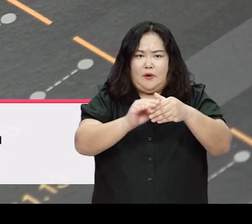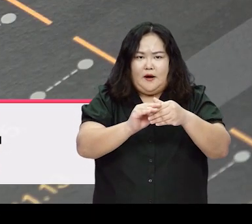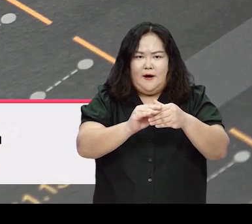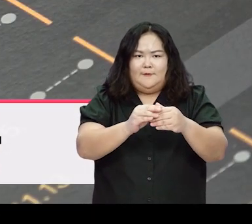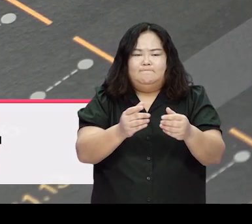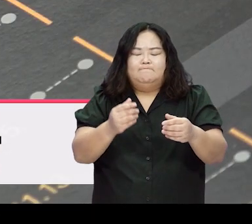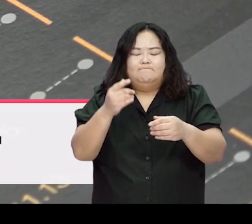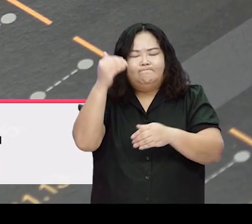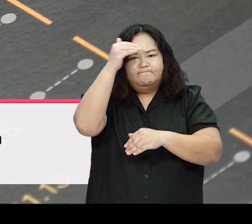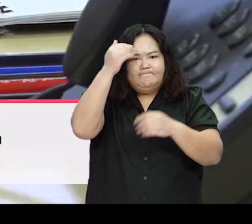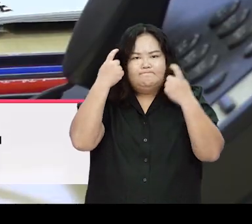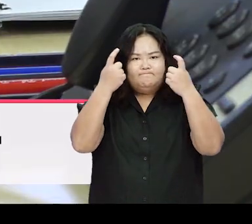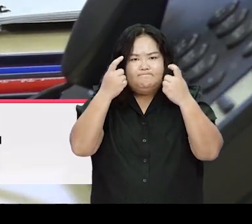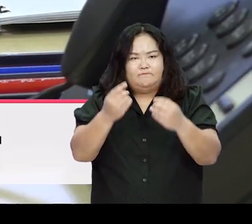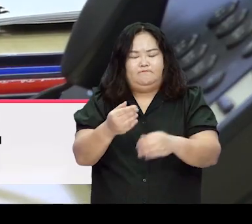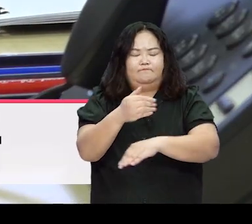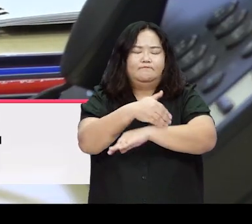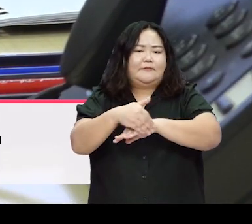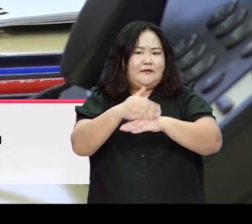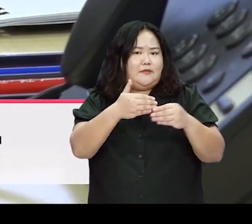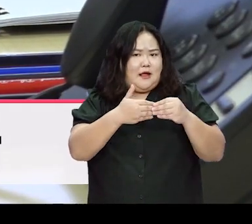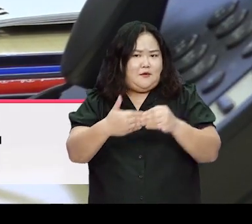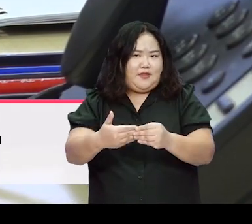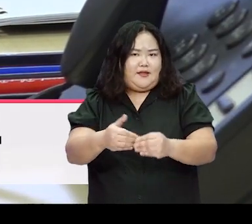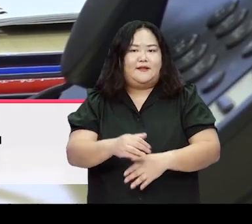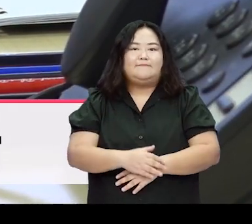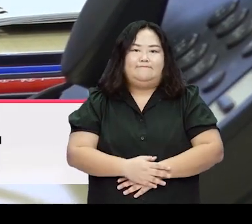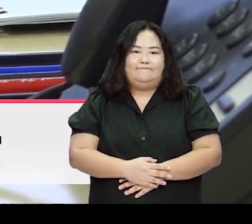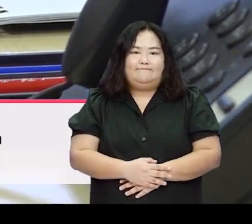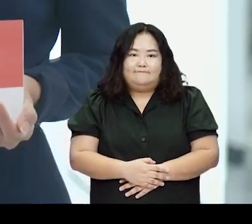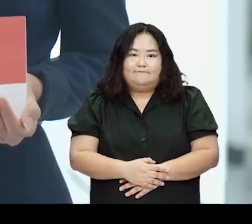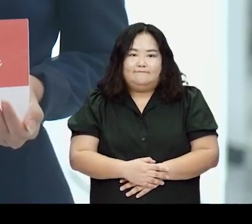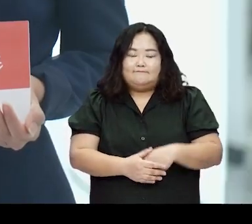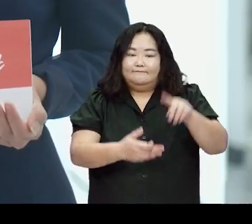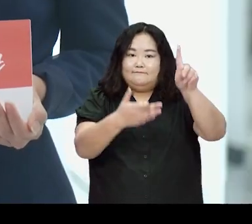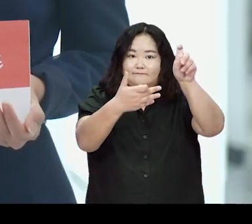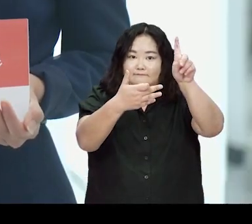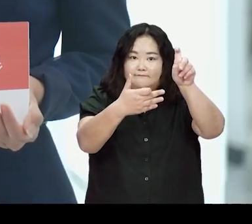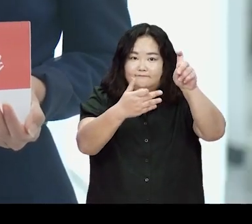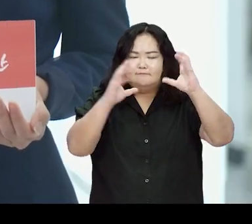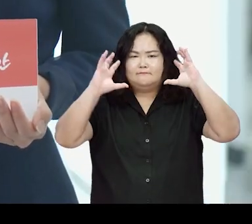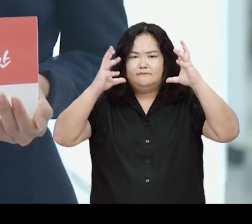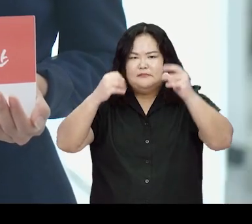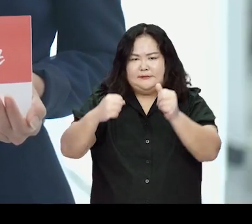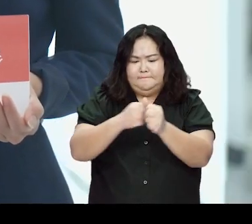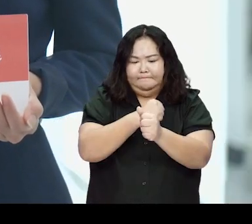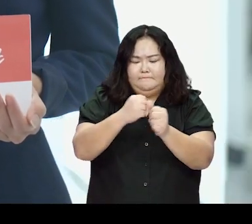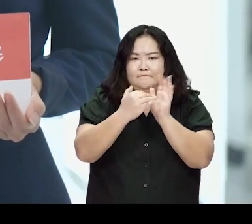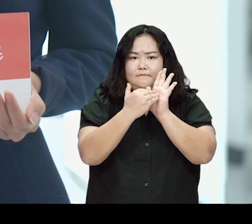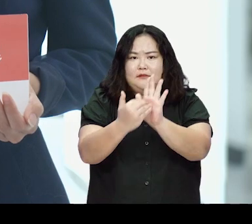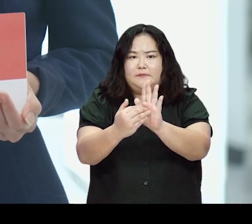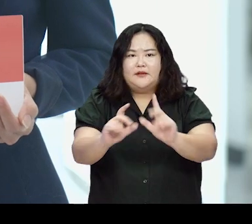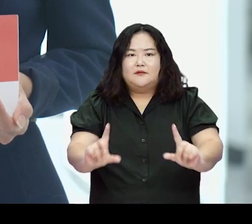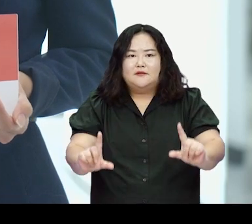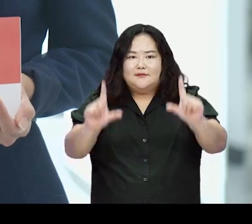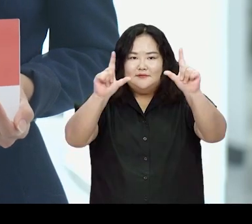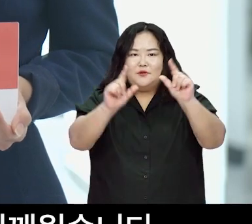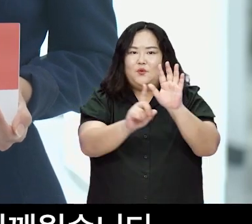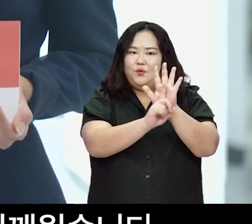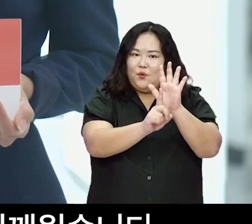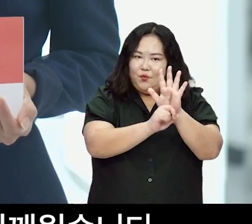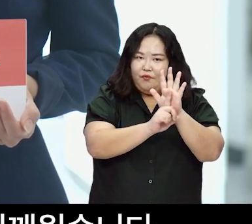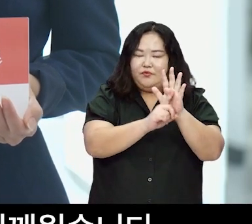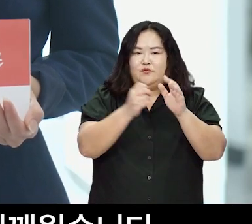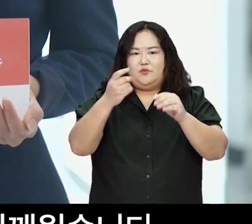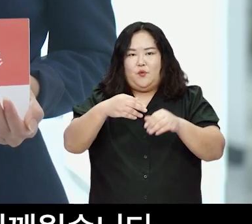지역의 역사문화 자원으로 관광 활성화를 이끌 계획입니다 11월 19일은 아동학대 예방의 날입니다